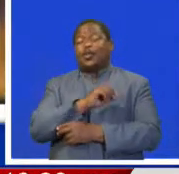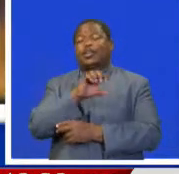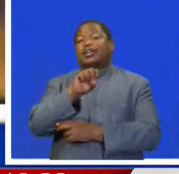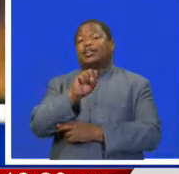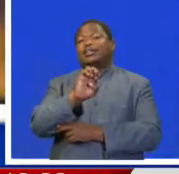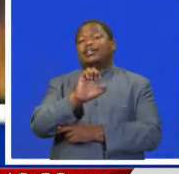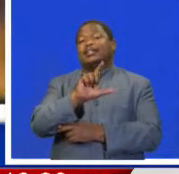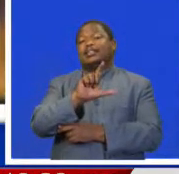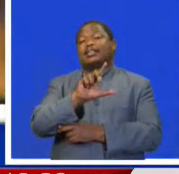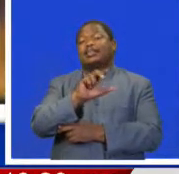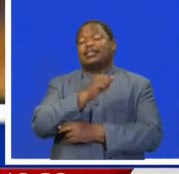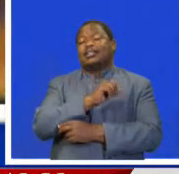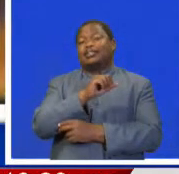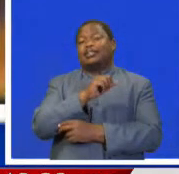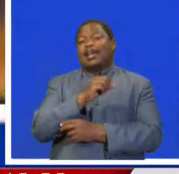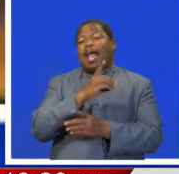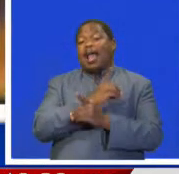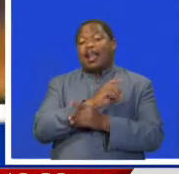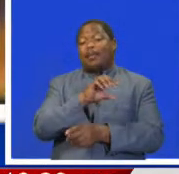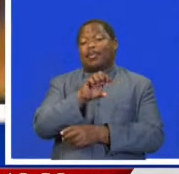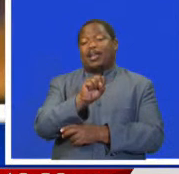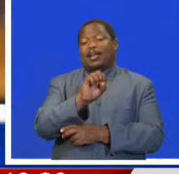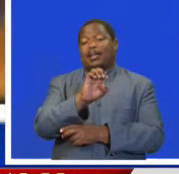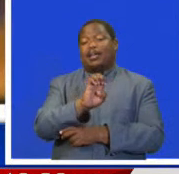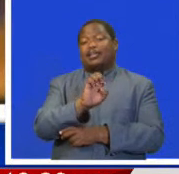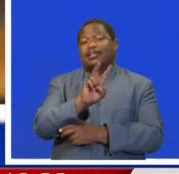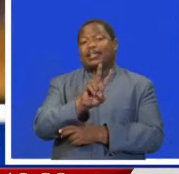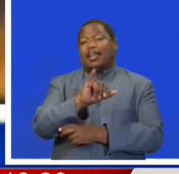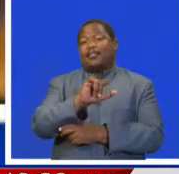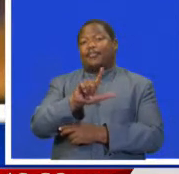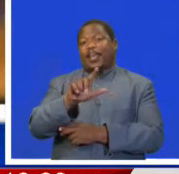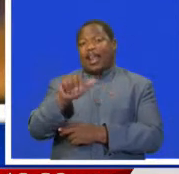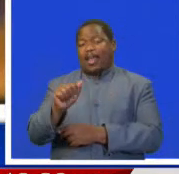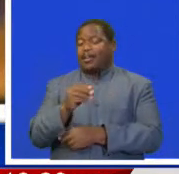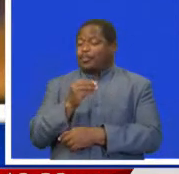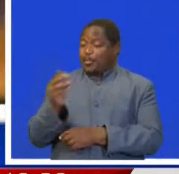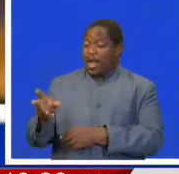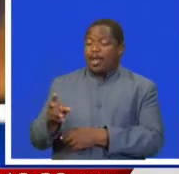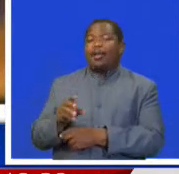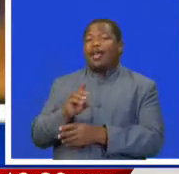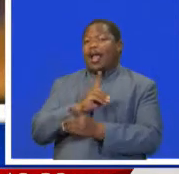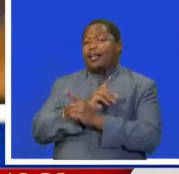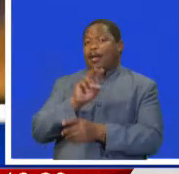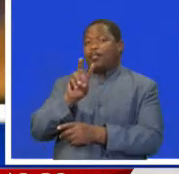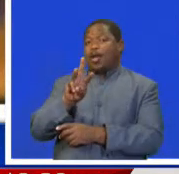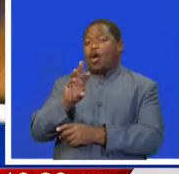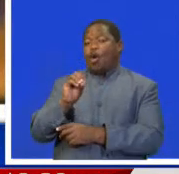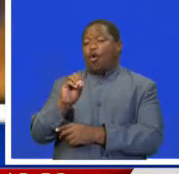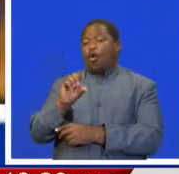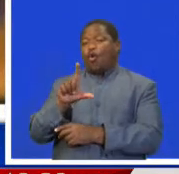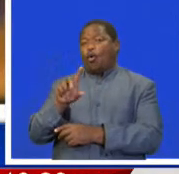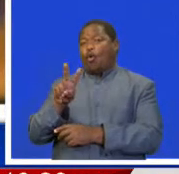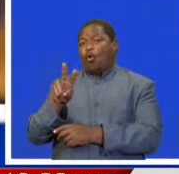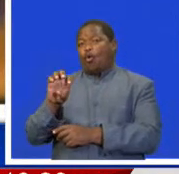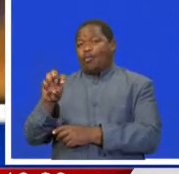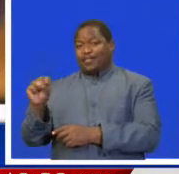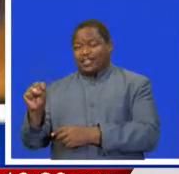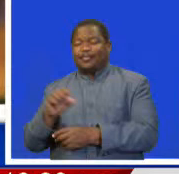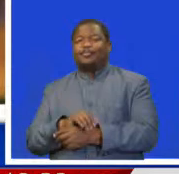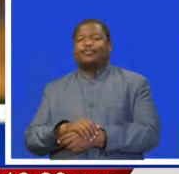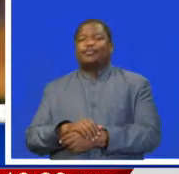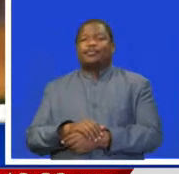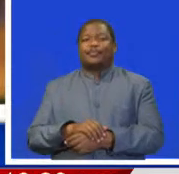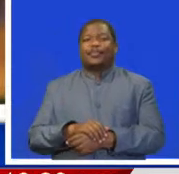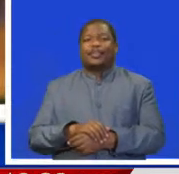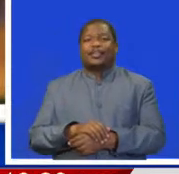Icembu leWolves litholana netune licembu leSevilla kuma quarterfinals enzebe Europa lemidlalo ledlalelwe even lase Germany. iSevilla